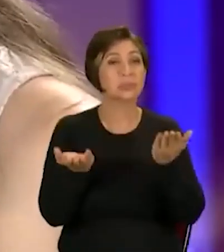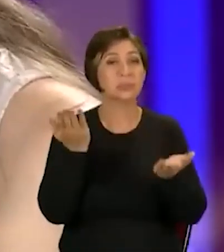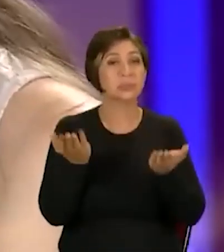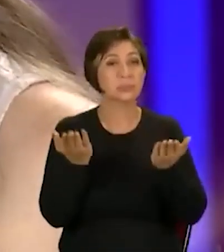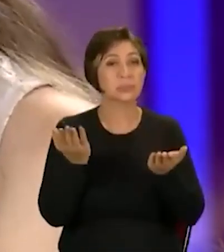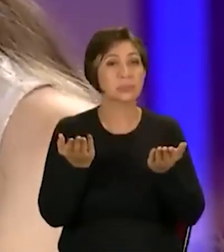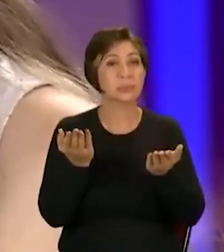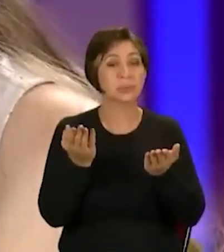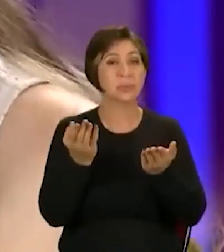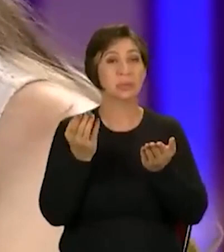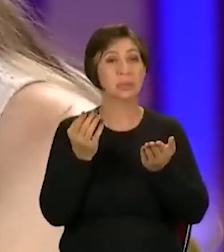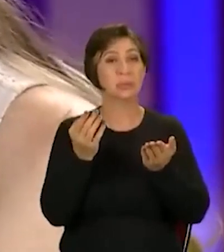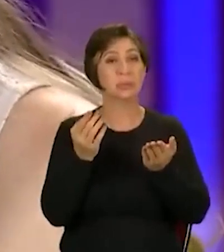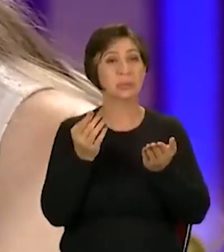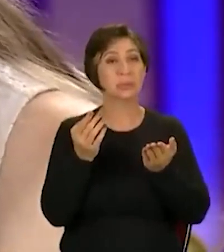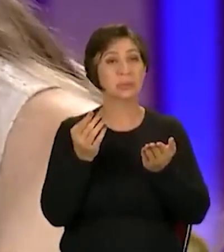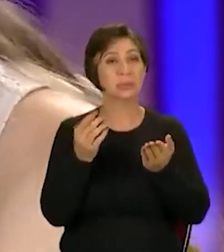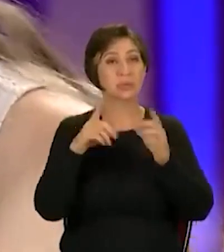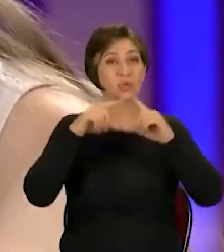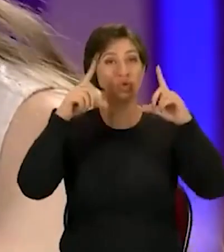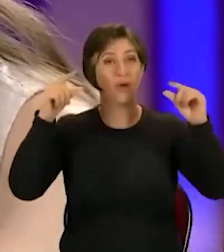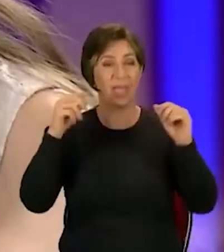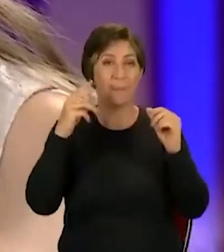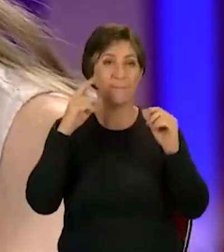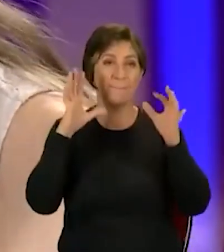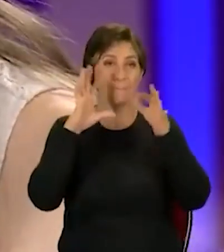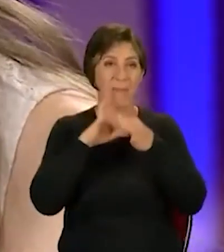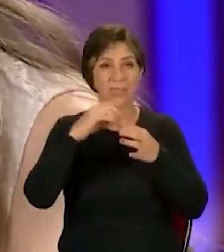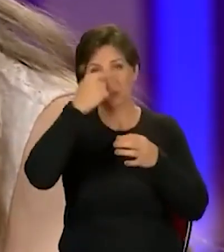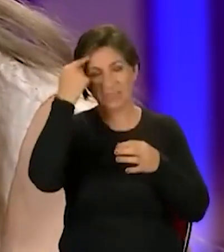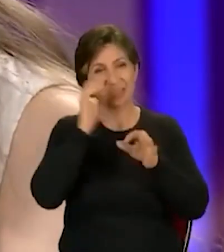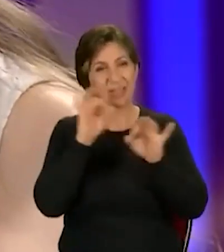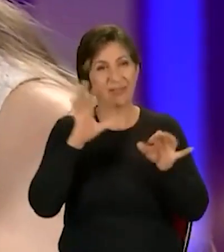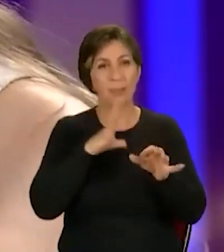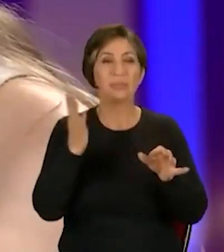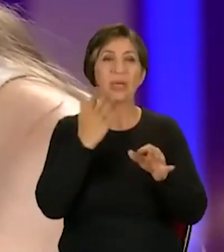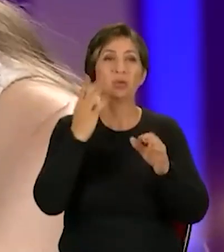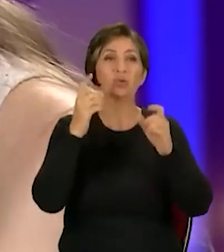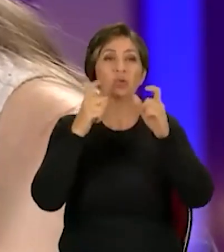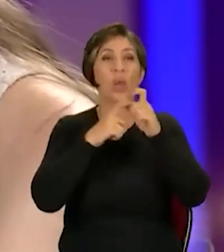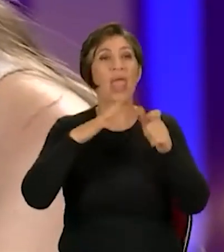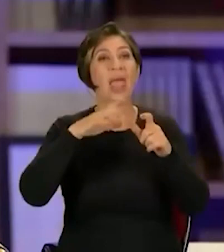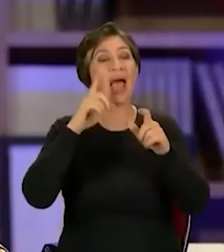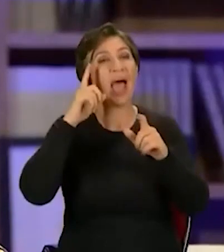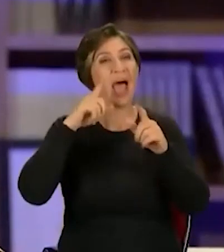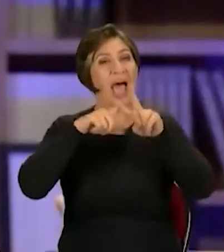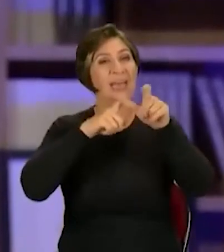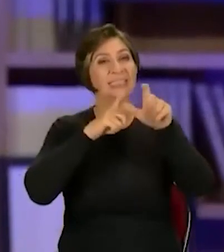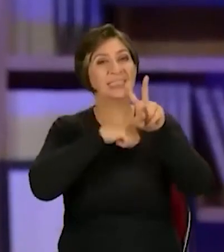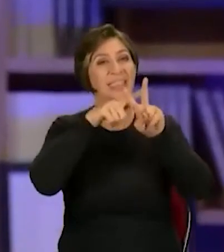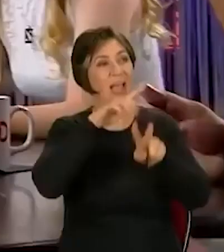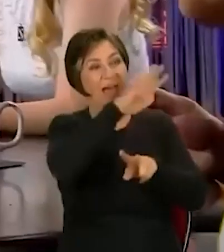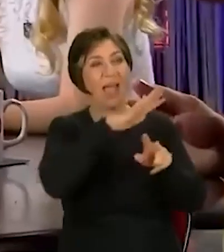onda geografik bir coğrafyaya bağlı bazı şanssızlıklar da var. Özellikle mesela Güney Asya'daki insanların çoğu bu